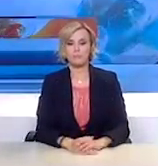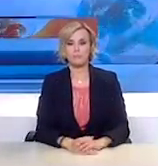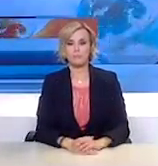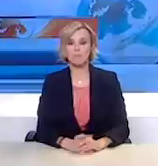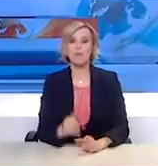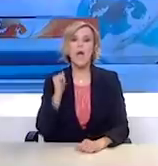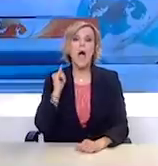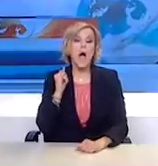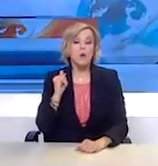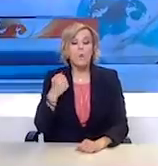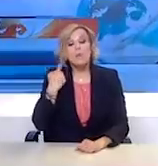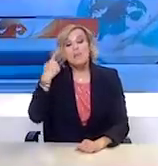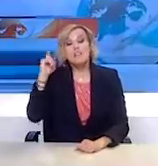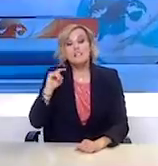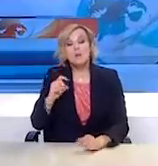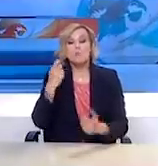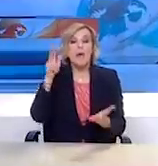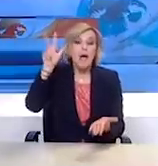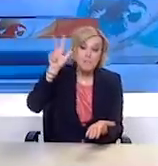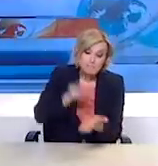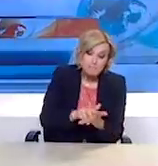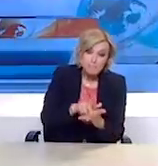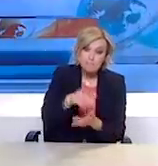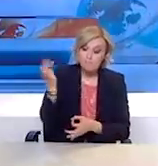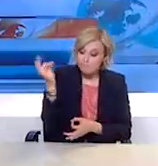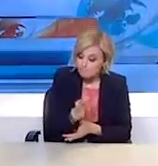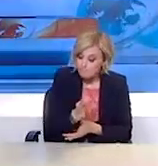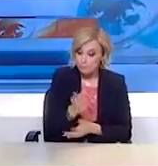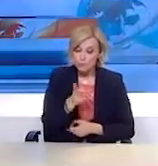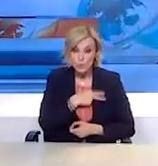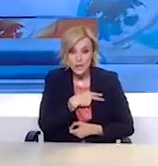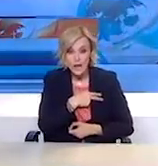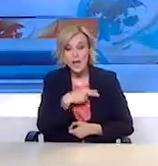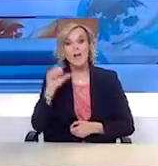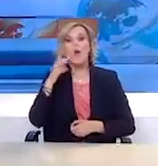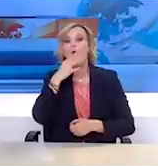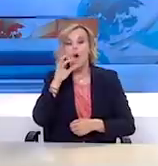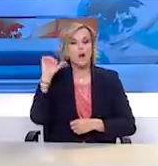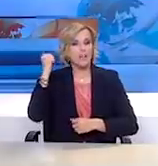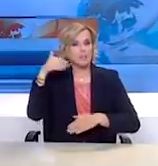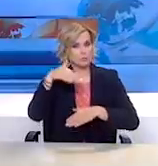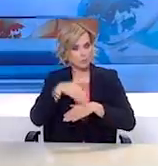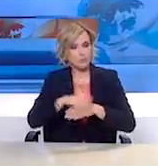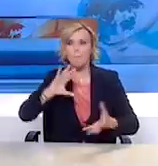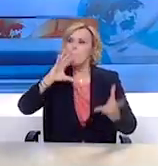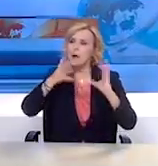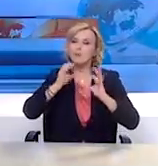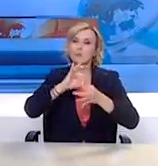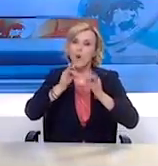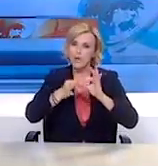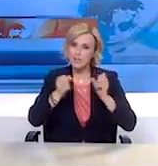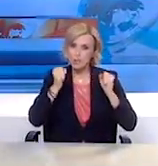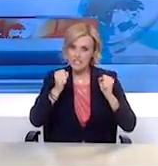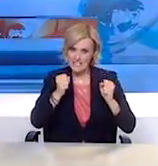όσον αφορά την αξιοπιστία τους. Παρ' όλα αυτά, χθες το βράδυ ο Παγκόσμιος Οργανισμός Υγείας προχώρησε ένα σημαντικό αριθμό από αυτά τα τεστ σε